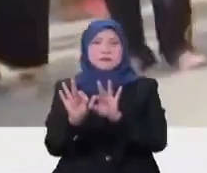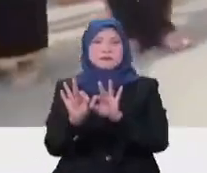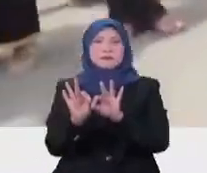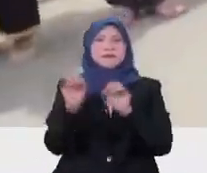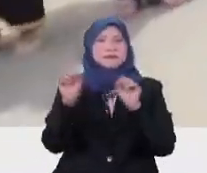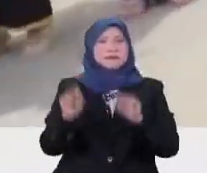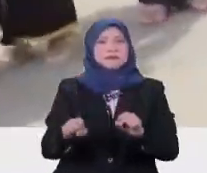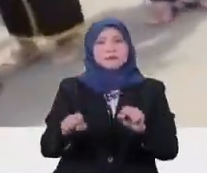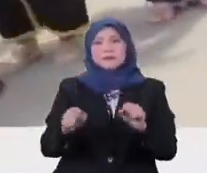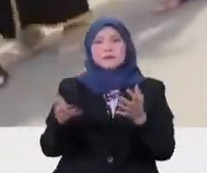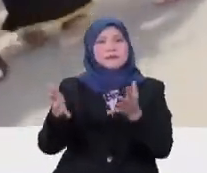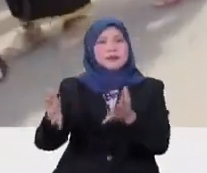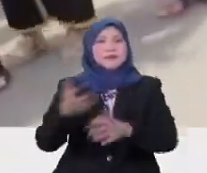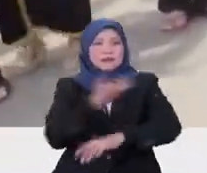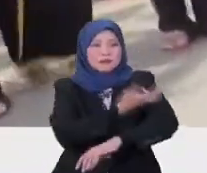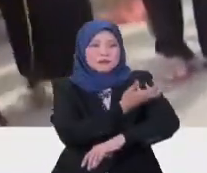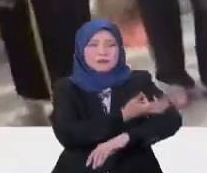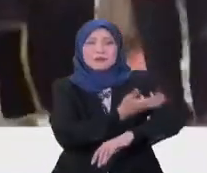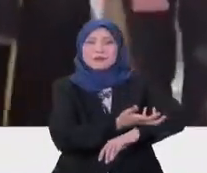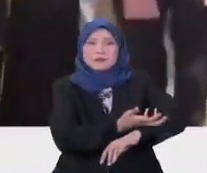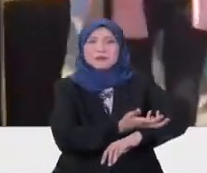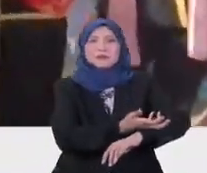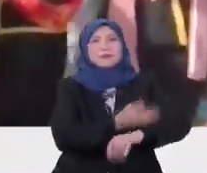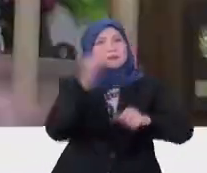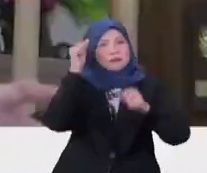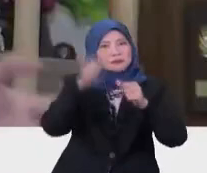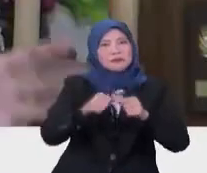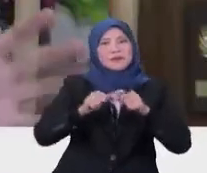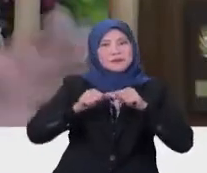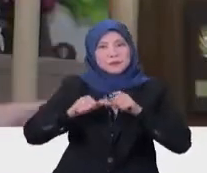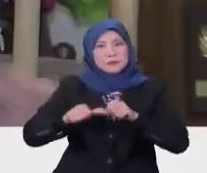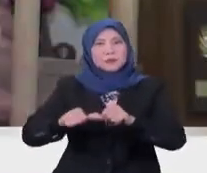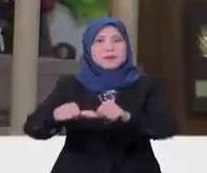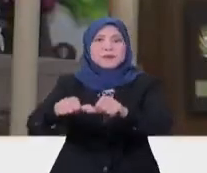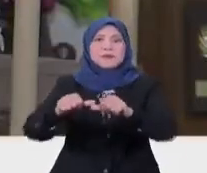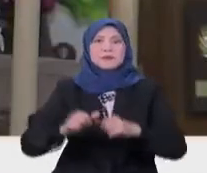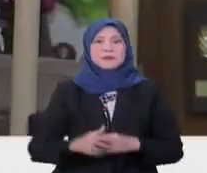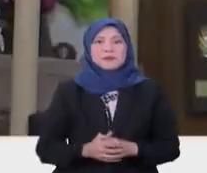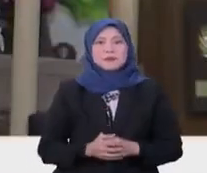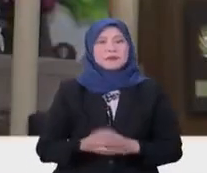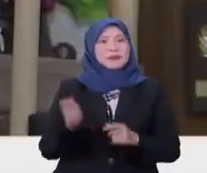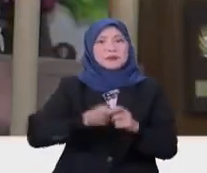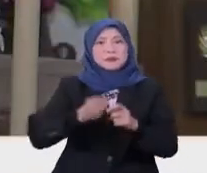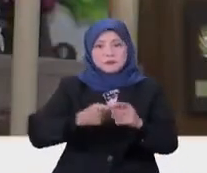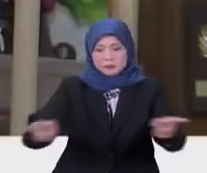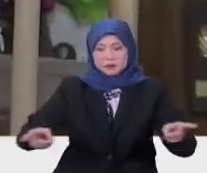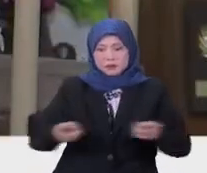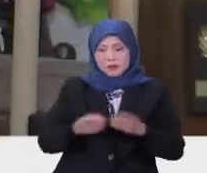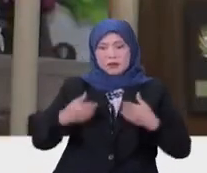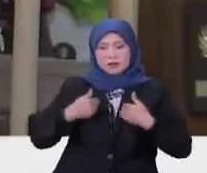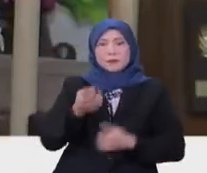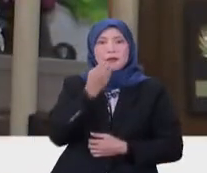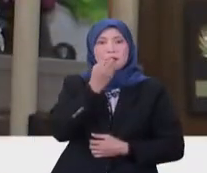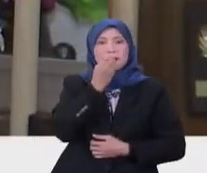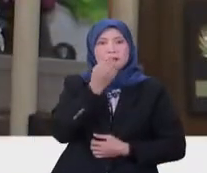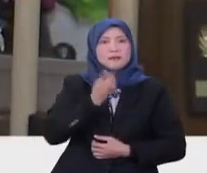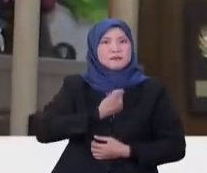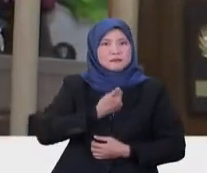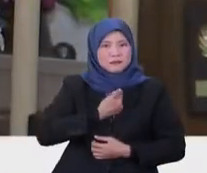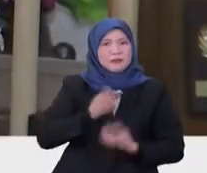legasi tinggalan nenek moyang tidak luput ditelan zaman. Setiap daerah mempunyai makanan tradisi yang